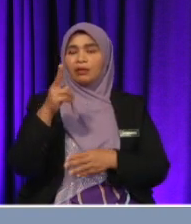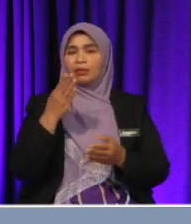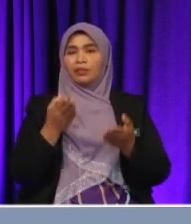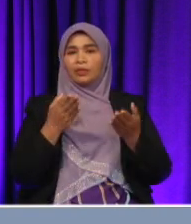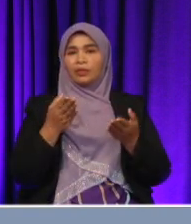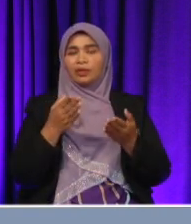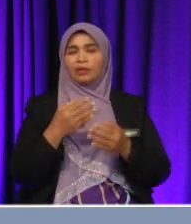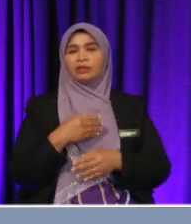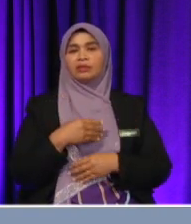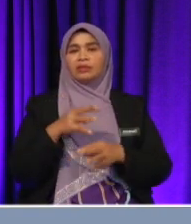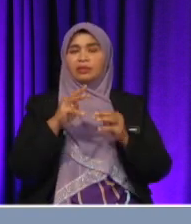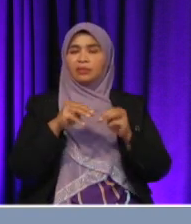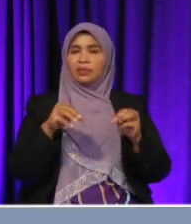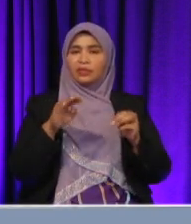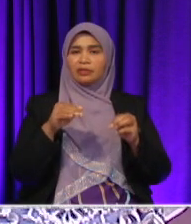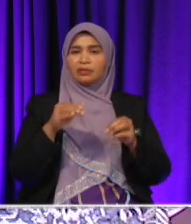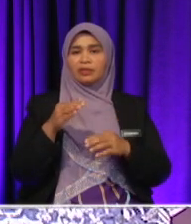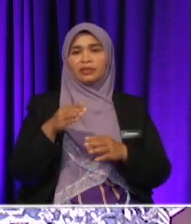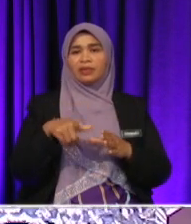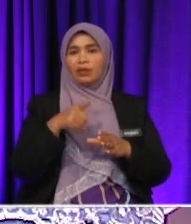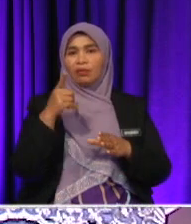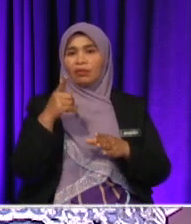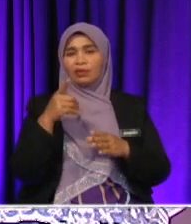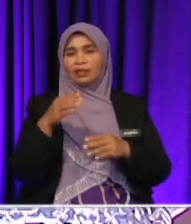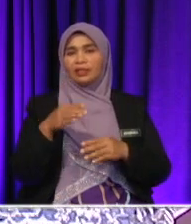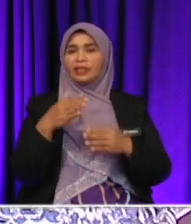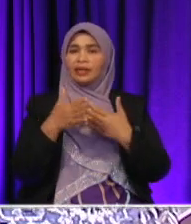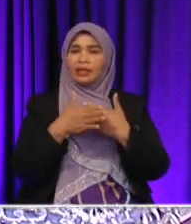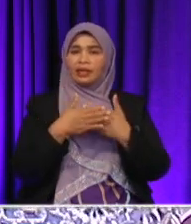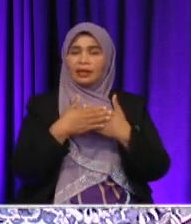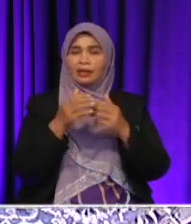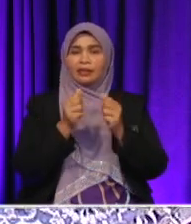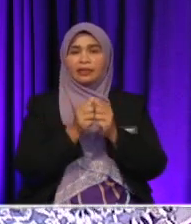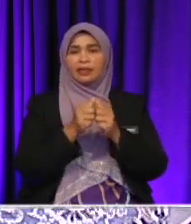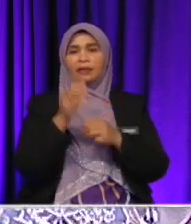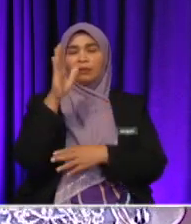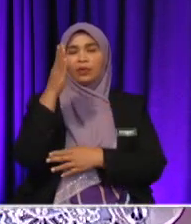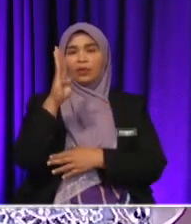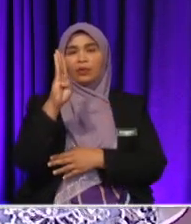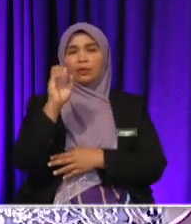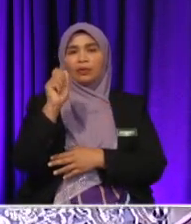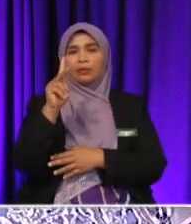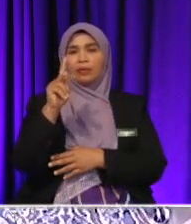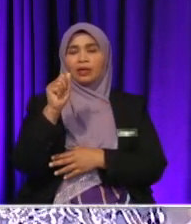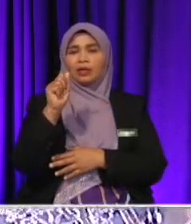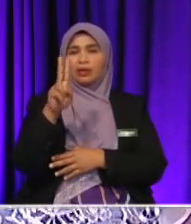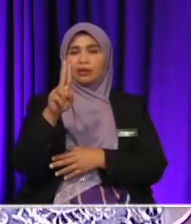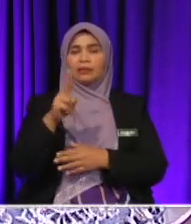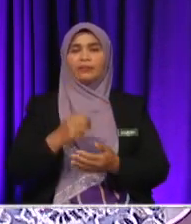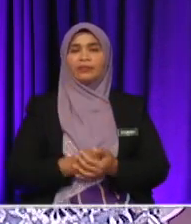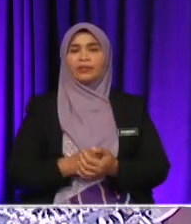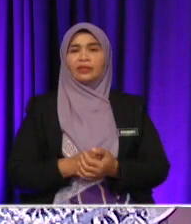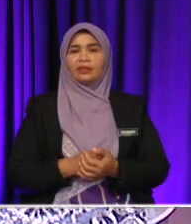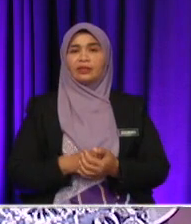di luar sana yang dekat dengan pesisiran pantai Oh yang dekat dengan pokok kayu bakau bule sekarang boleh keluar dan tengok